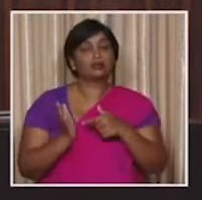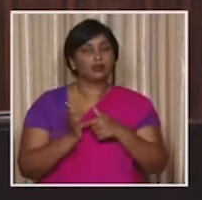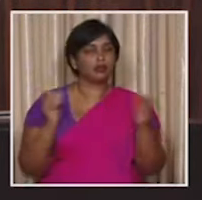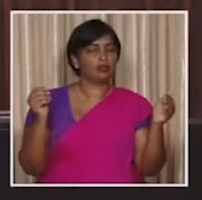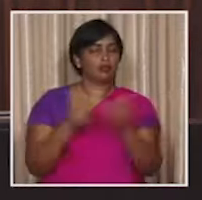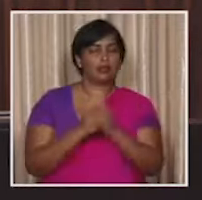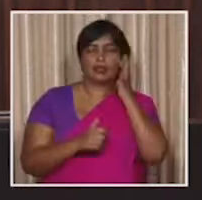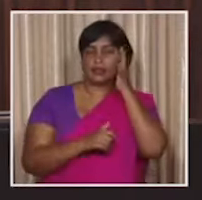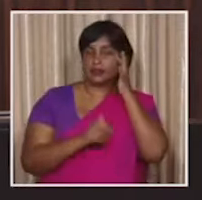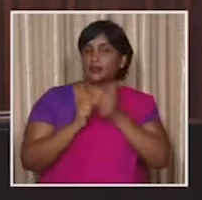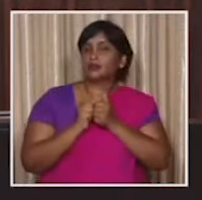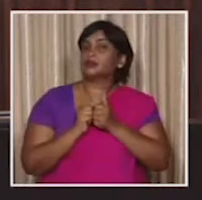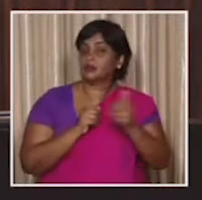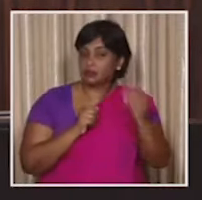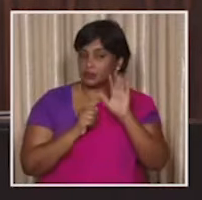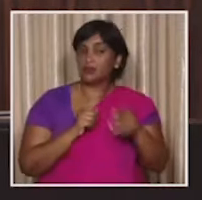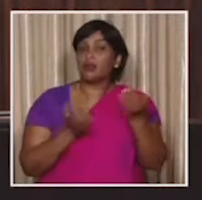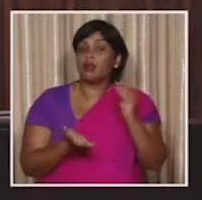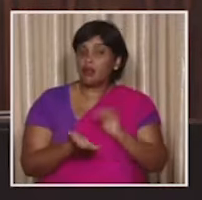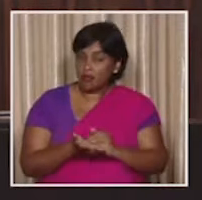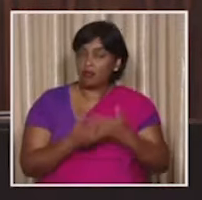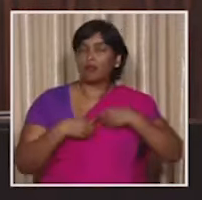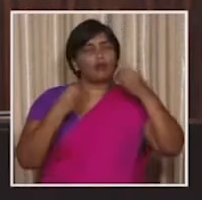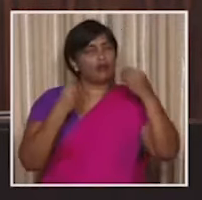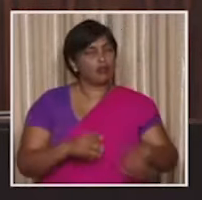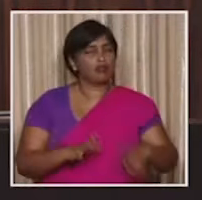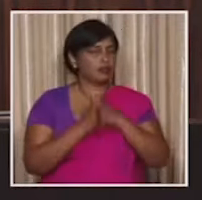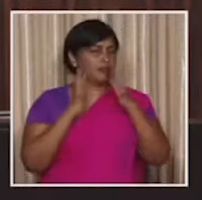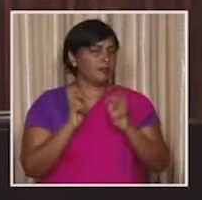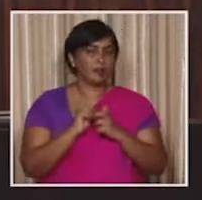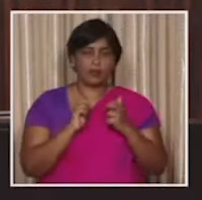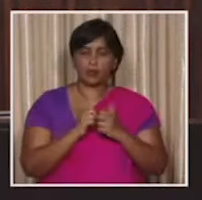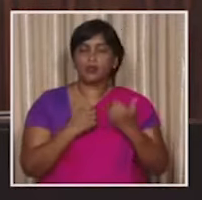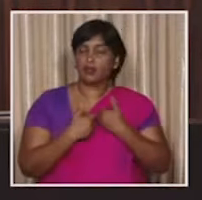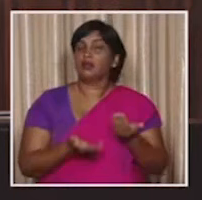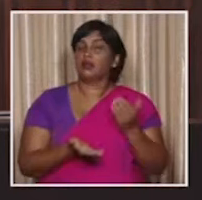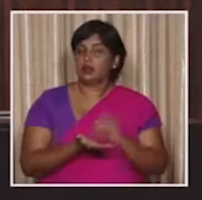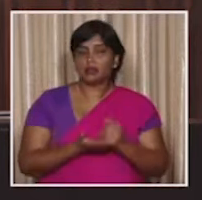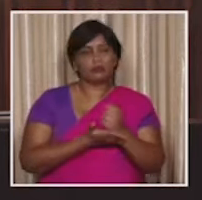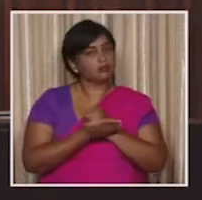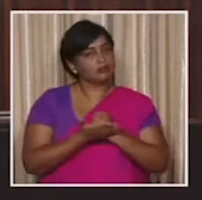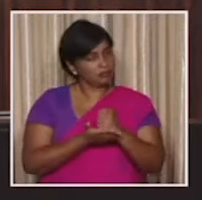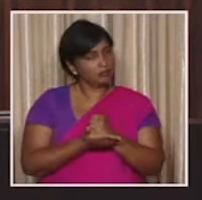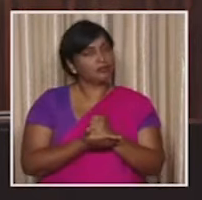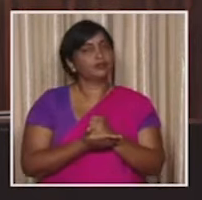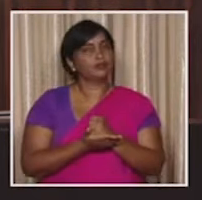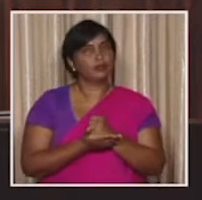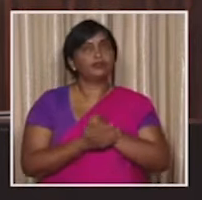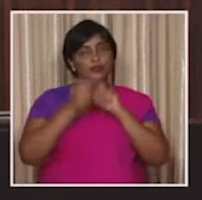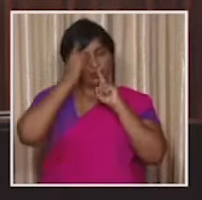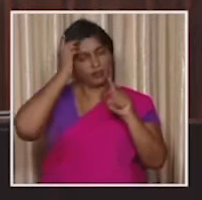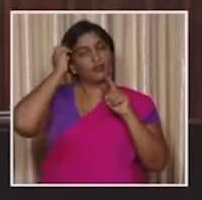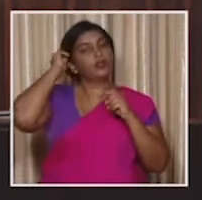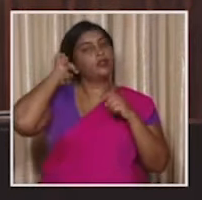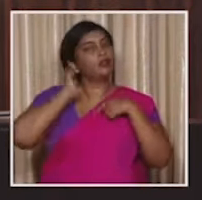පිටුපා සීනමාවතේ ගමන් කළොත් යලිත් අප වැටෙන්නේ මහා අනතුරකට. මම නැවතත් සියලු දෙනාගේම ඉල්ලා සිටින